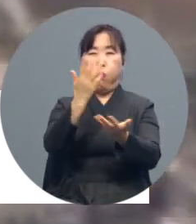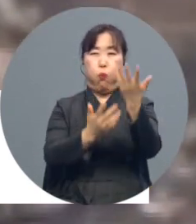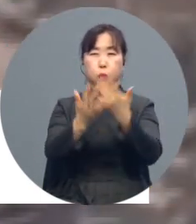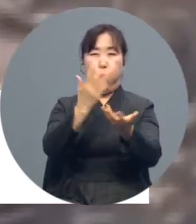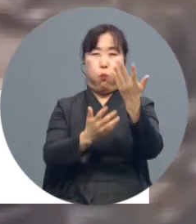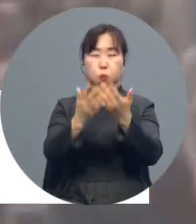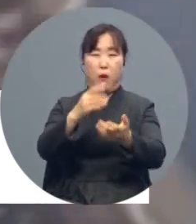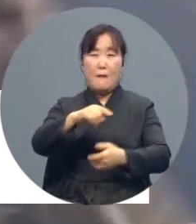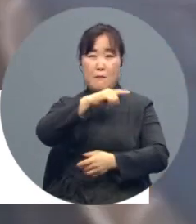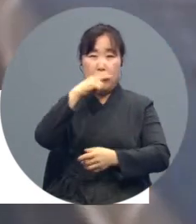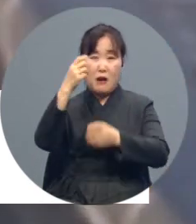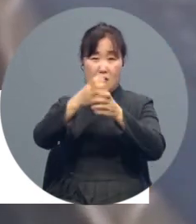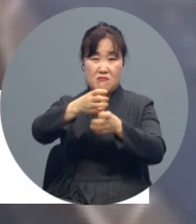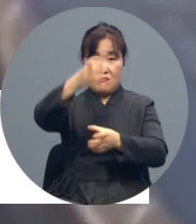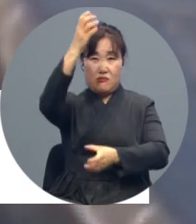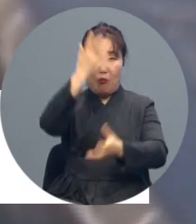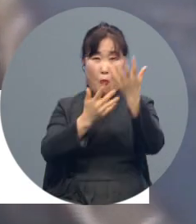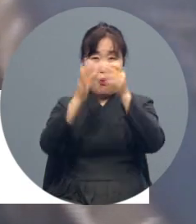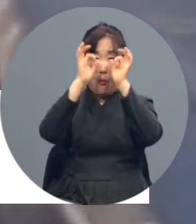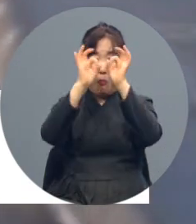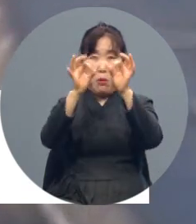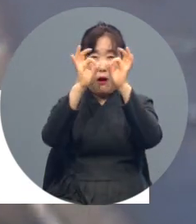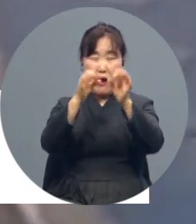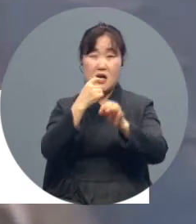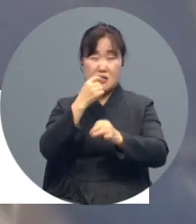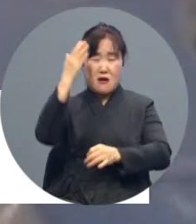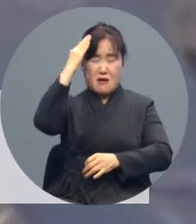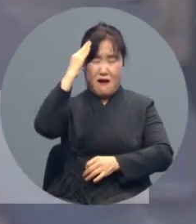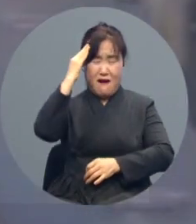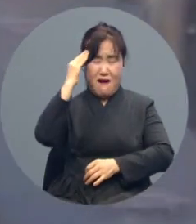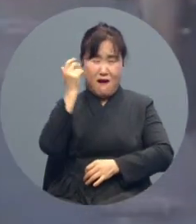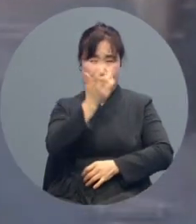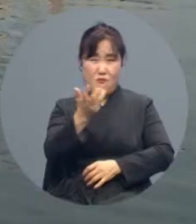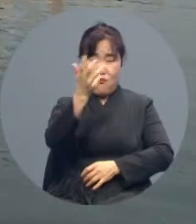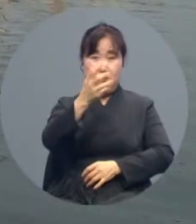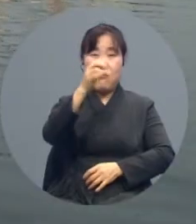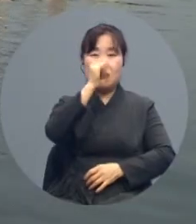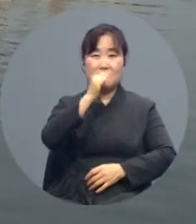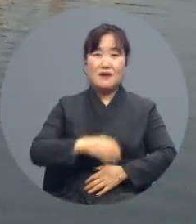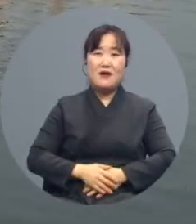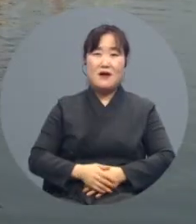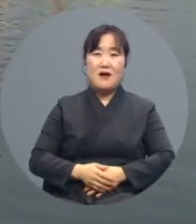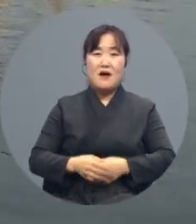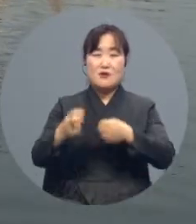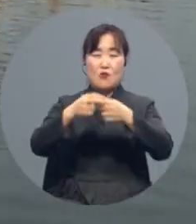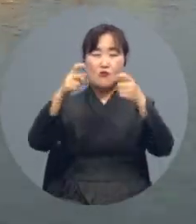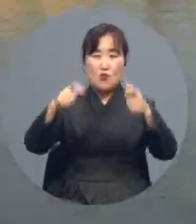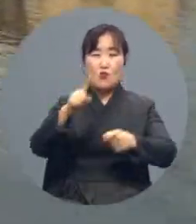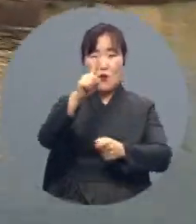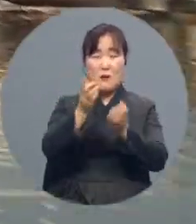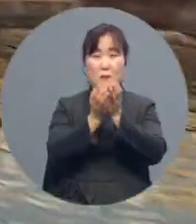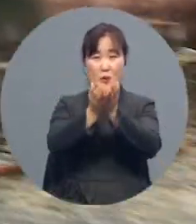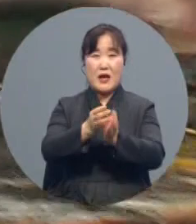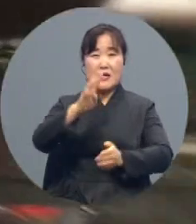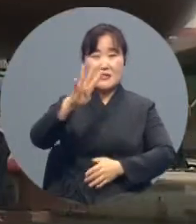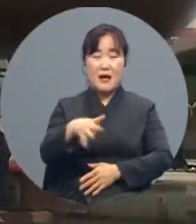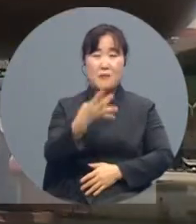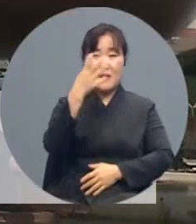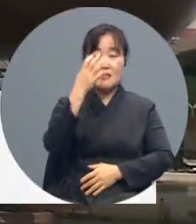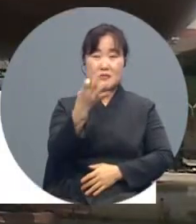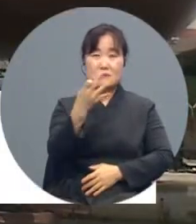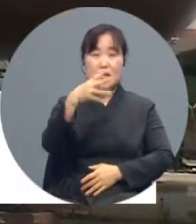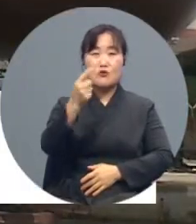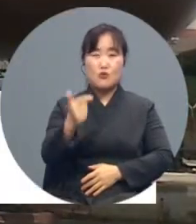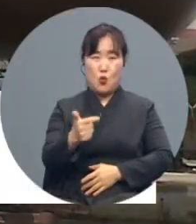타는 게 빨간 불기둥이 보이고 이제 연기도 새까맣게. 영도구 한 조선소 내